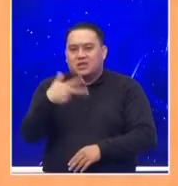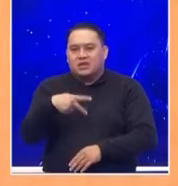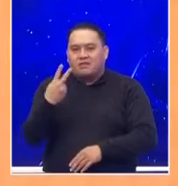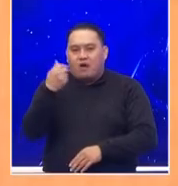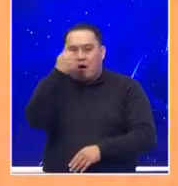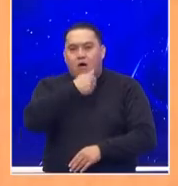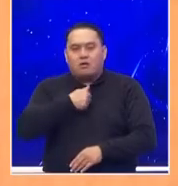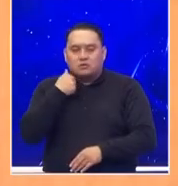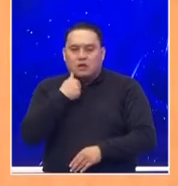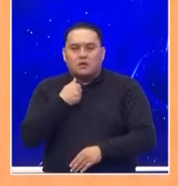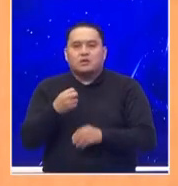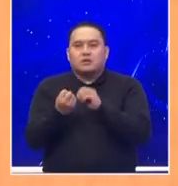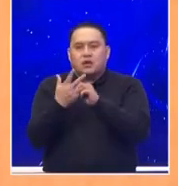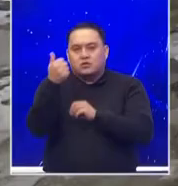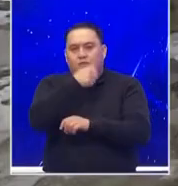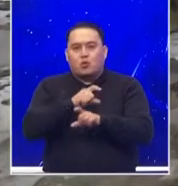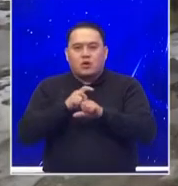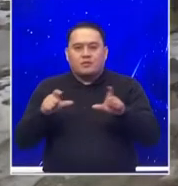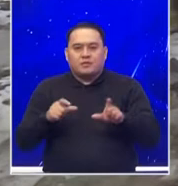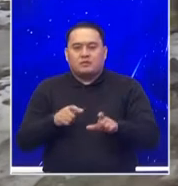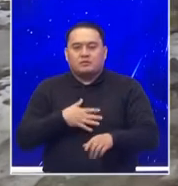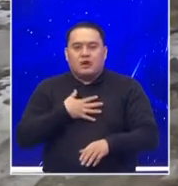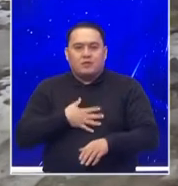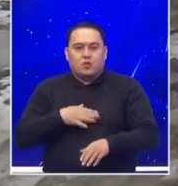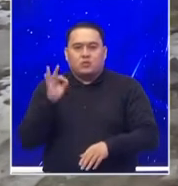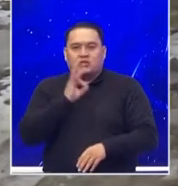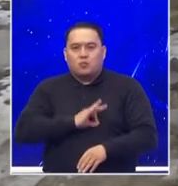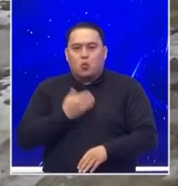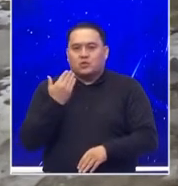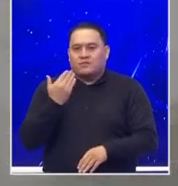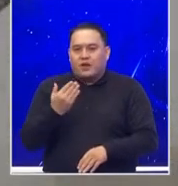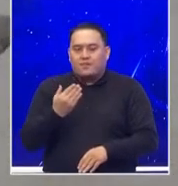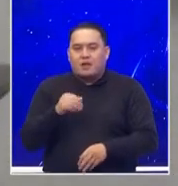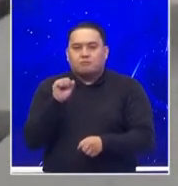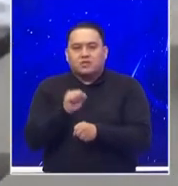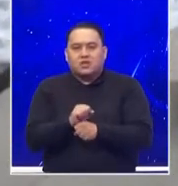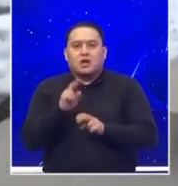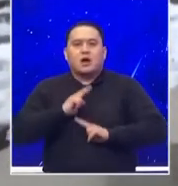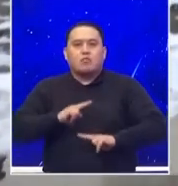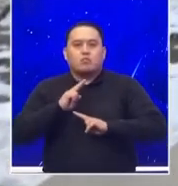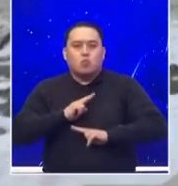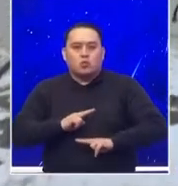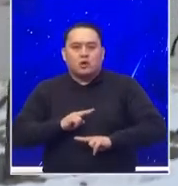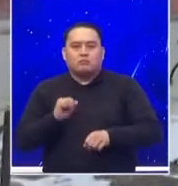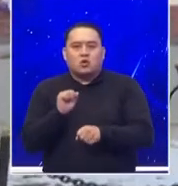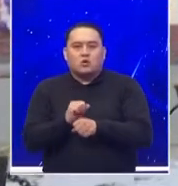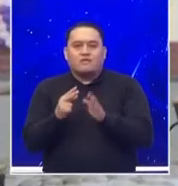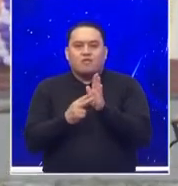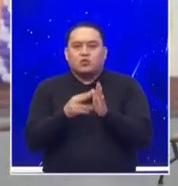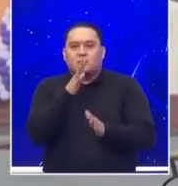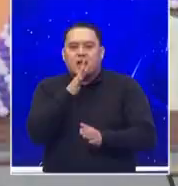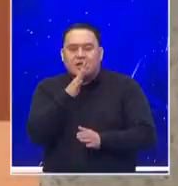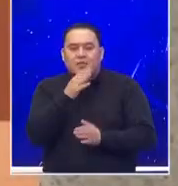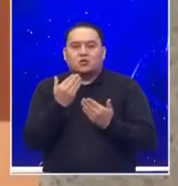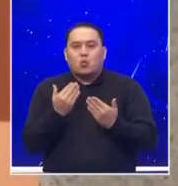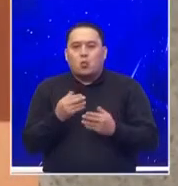в 2013 году здание было признано непригодным в дальнейшей эксплуатации и прекратила работу так она простояла 8 лет теперь